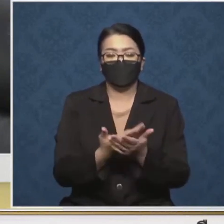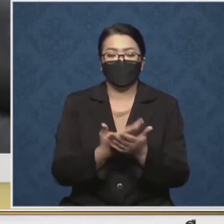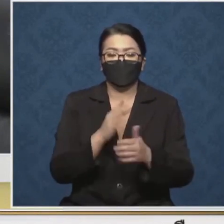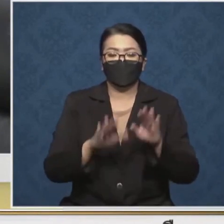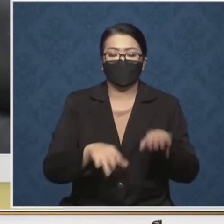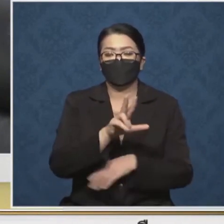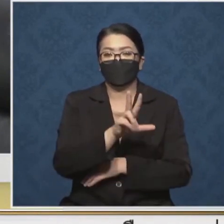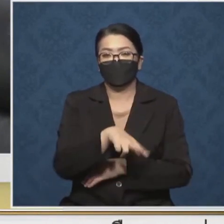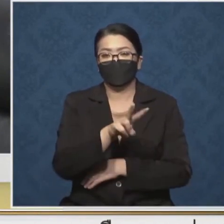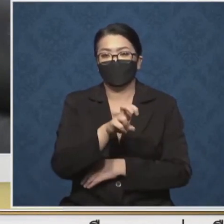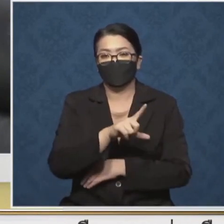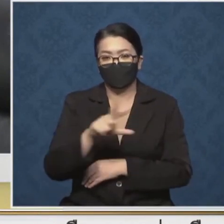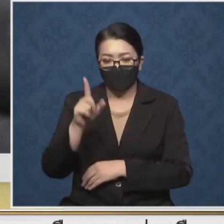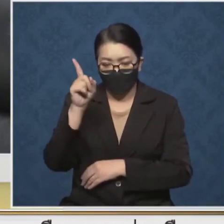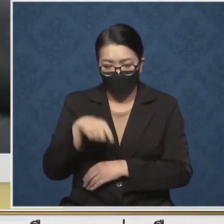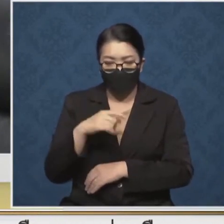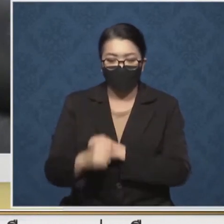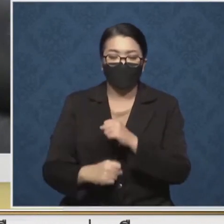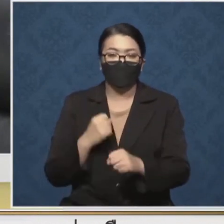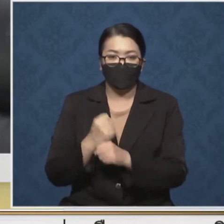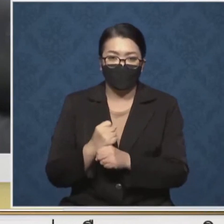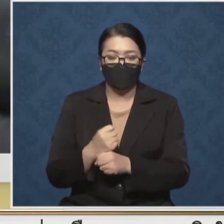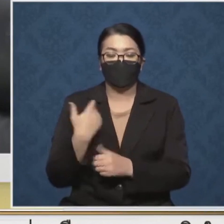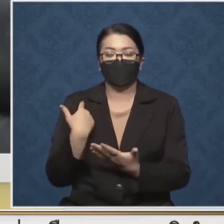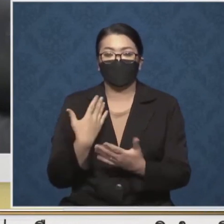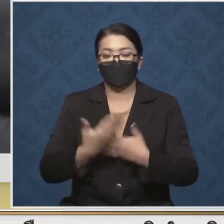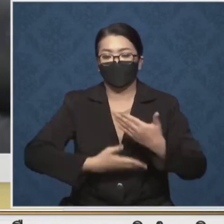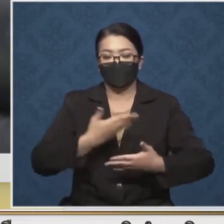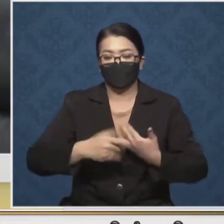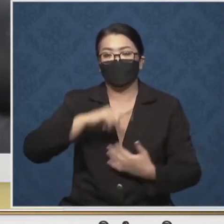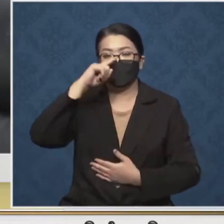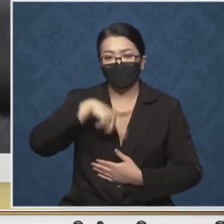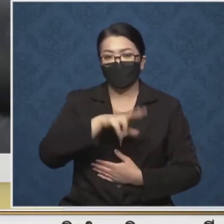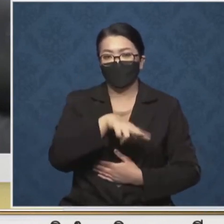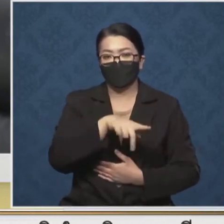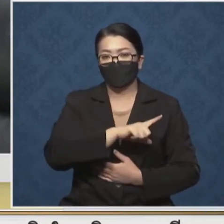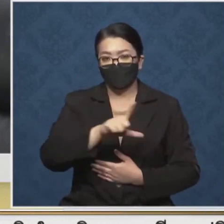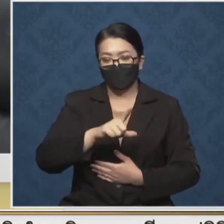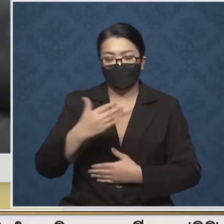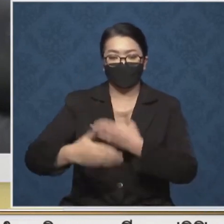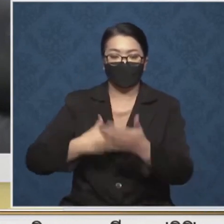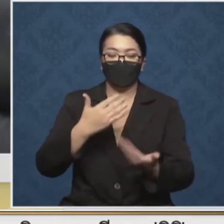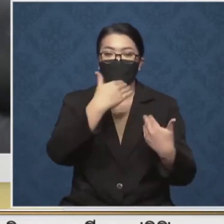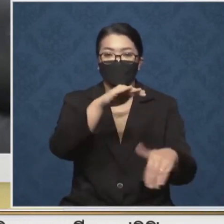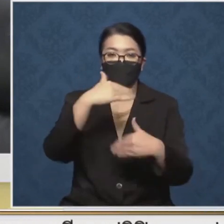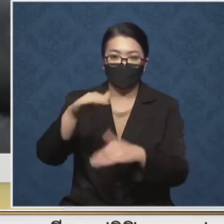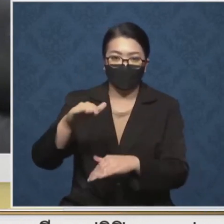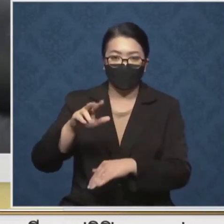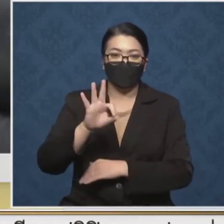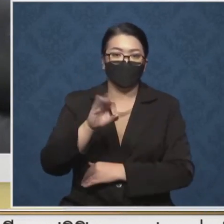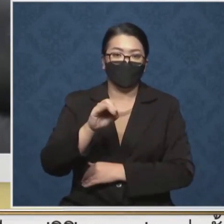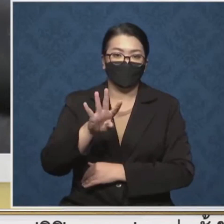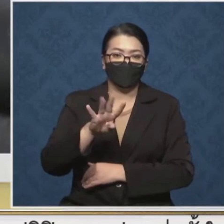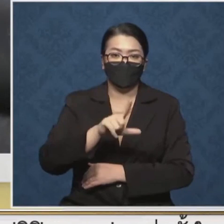งสกบพ